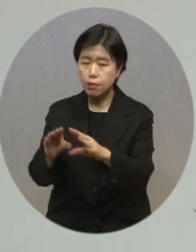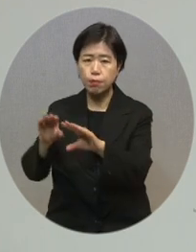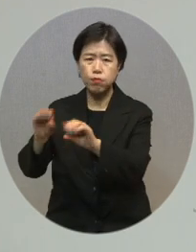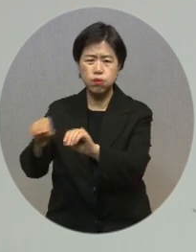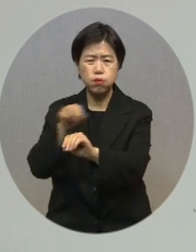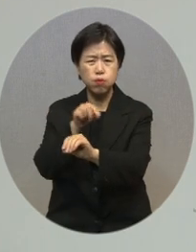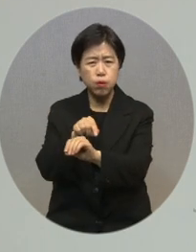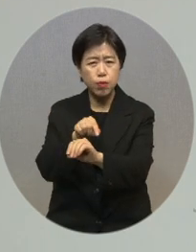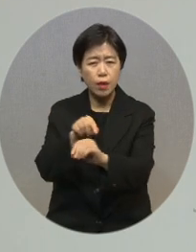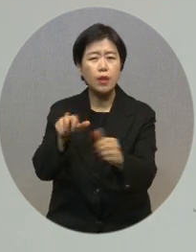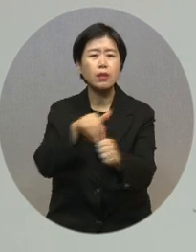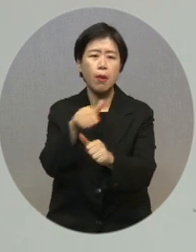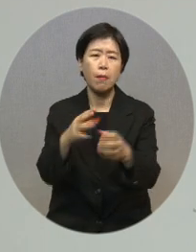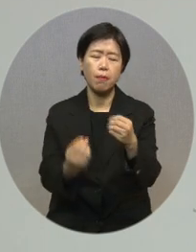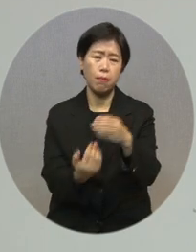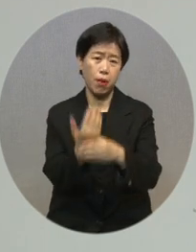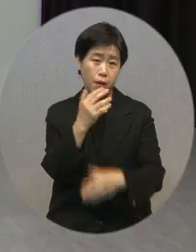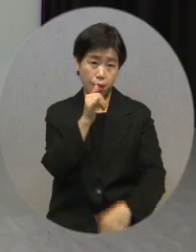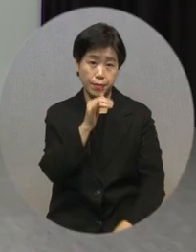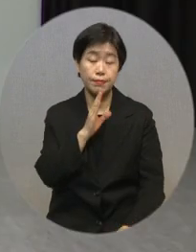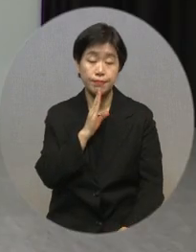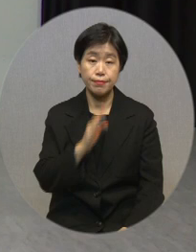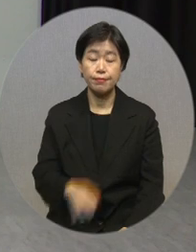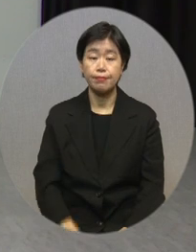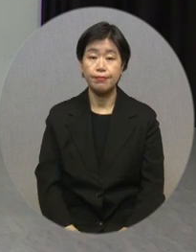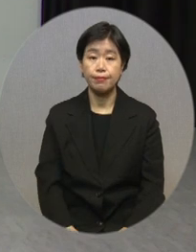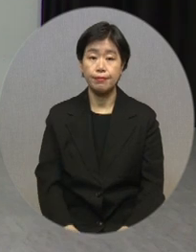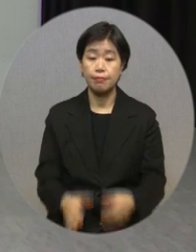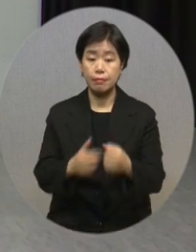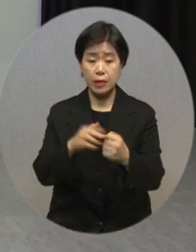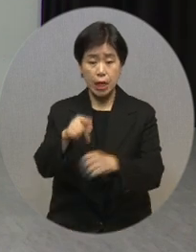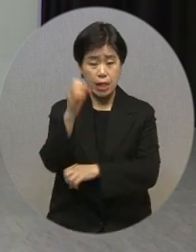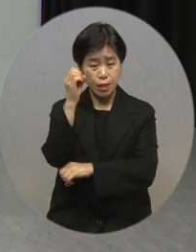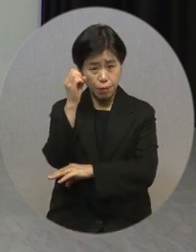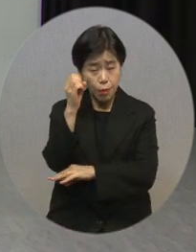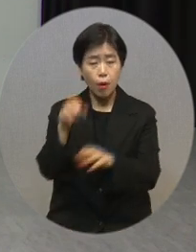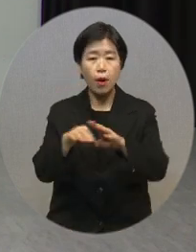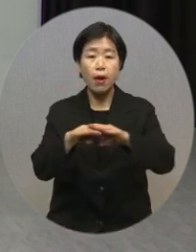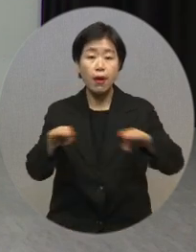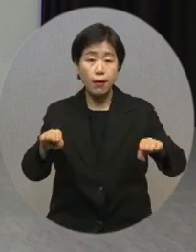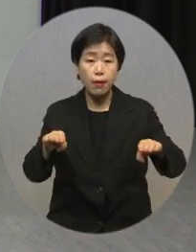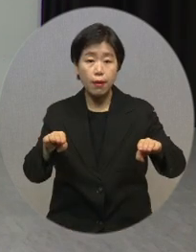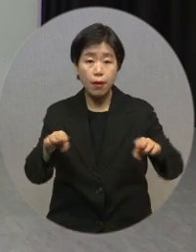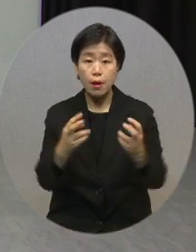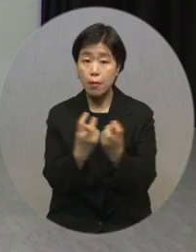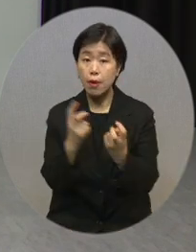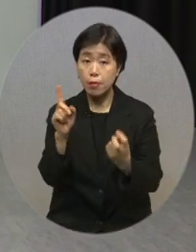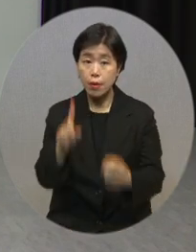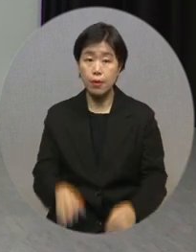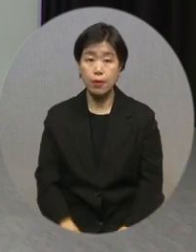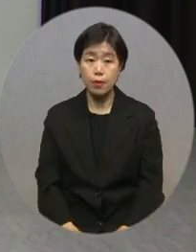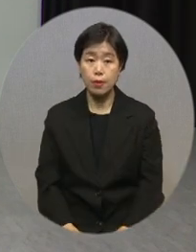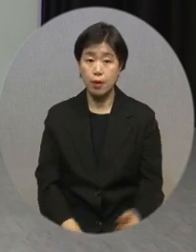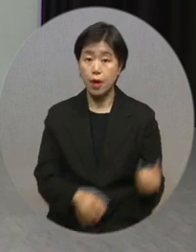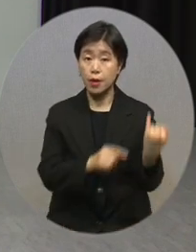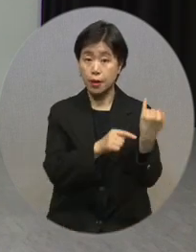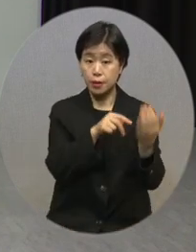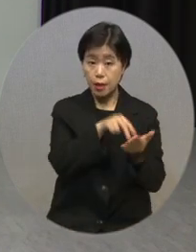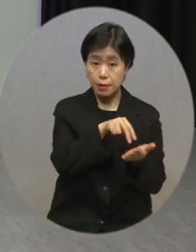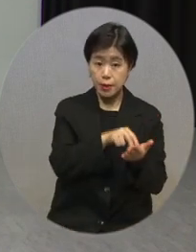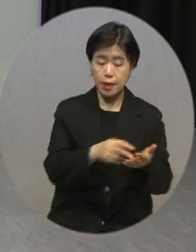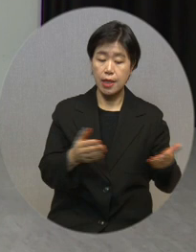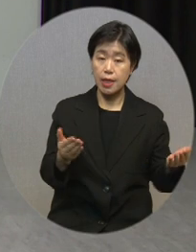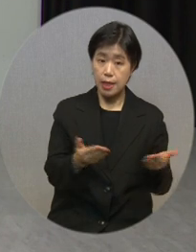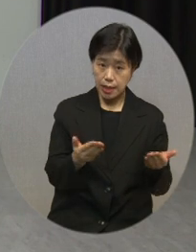문제가 발생한다고 했지 않습니까? 네. 이걸 근본적으로 해결하기 위해서는 여성들이 그 일을 하면서 육아를 할 수